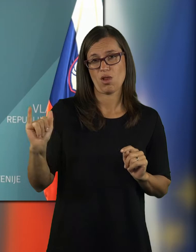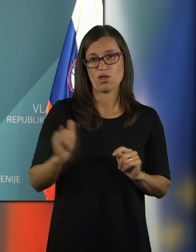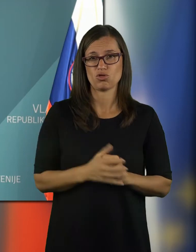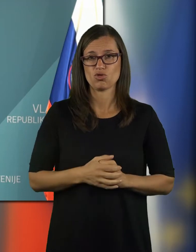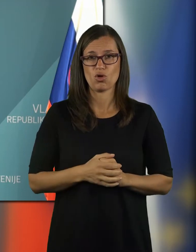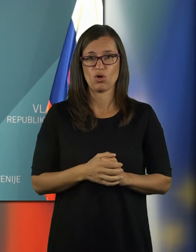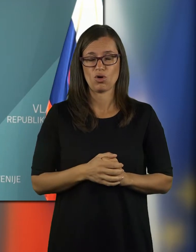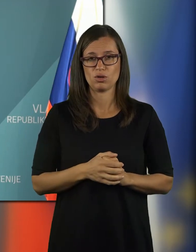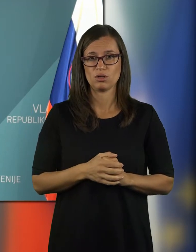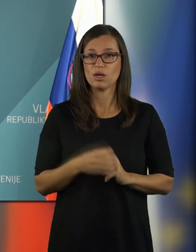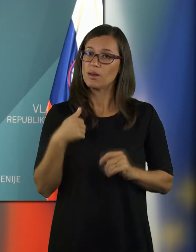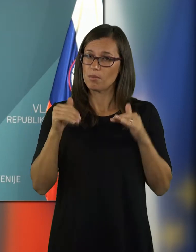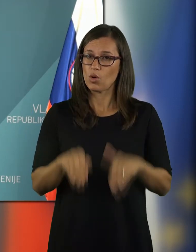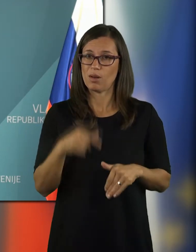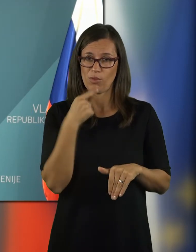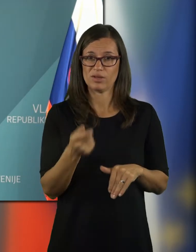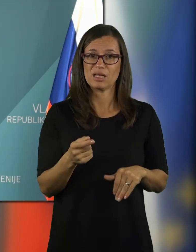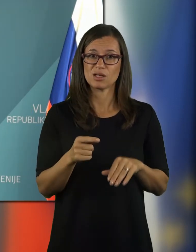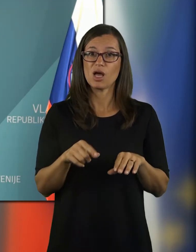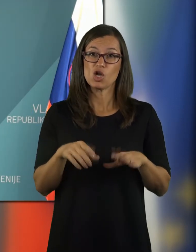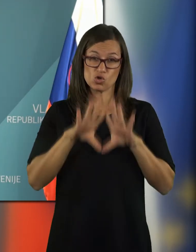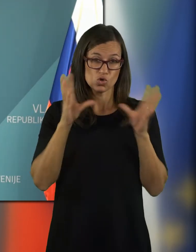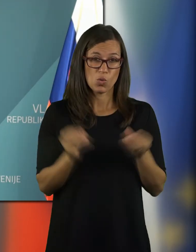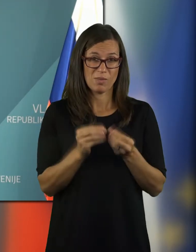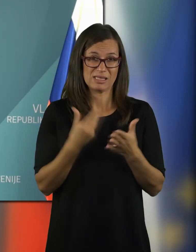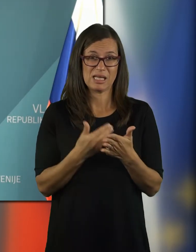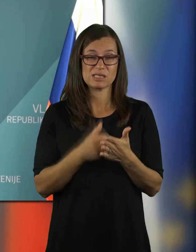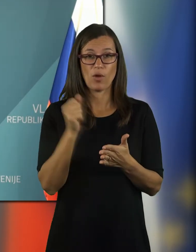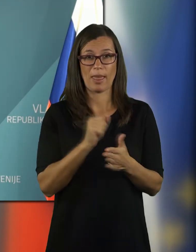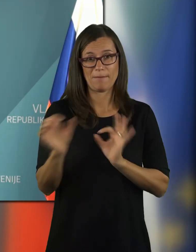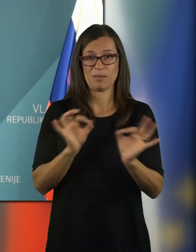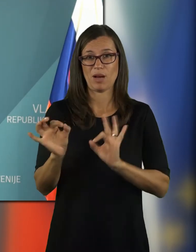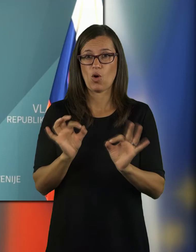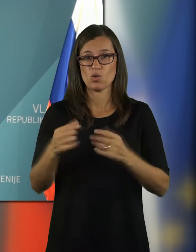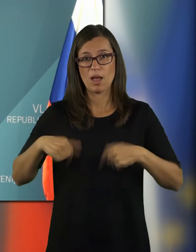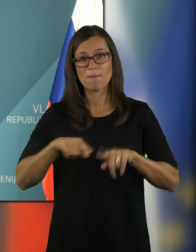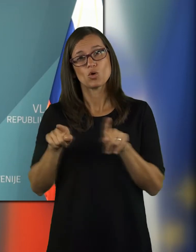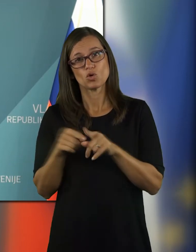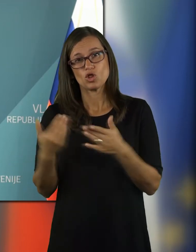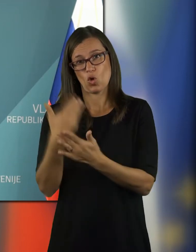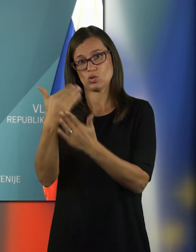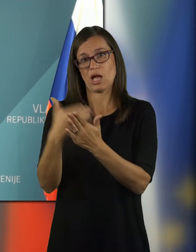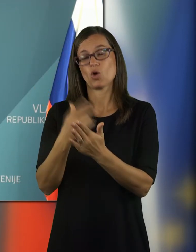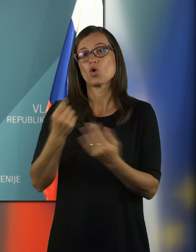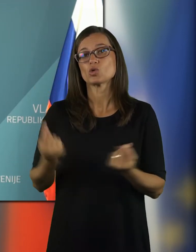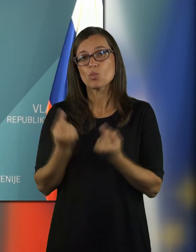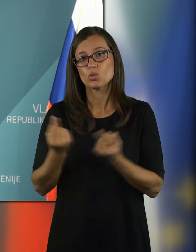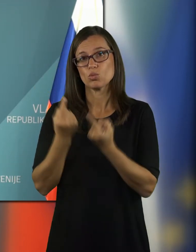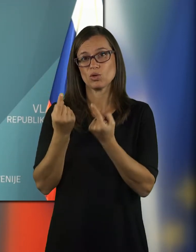dni. In moram povedati, da skupaj z dejstvom, da pripravljamo nov zakon o spodbujanju